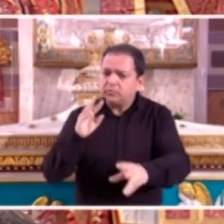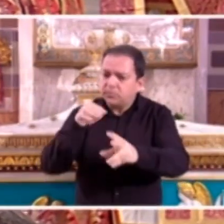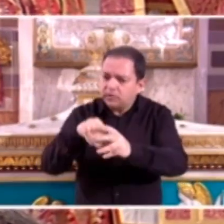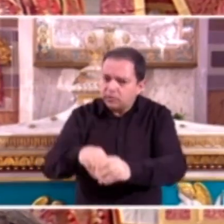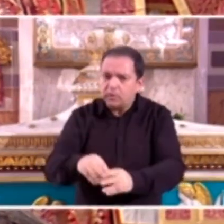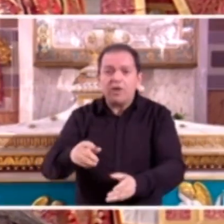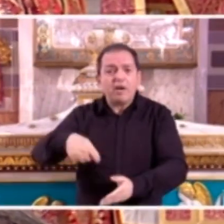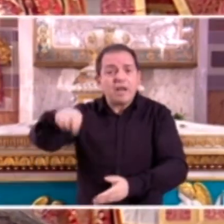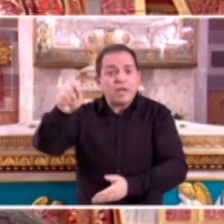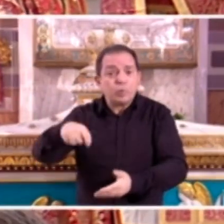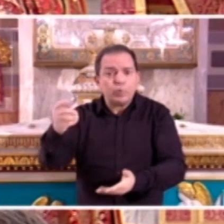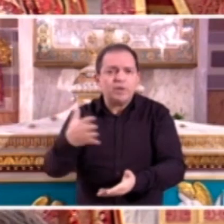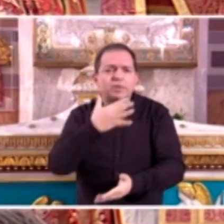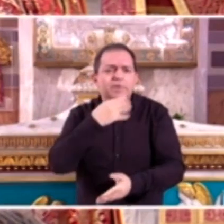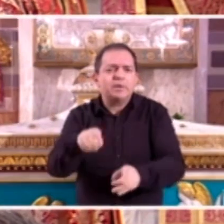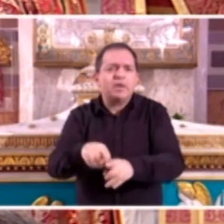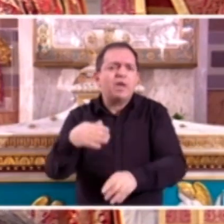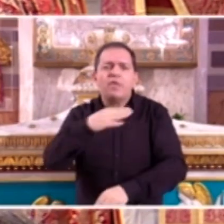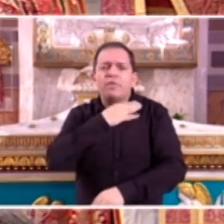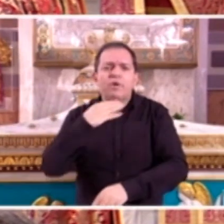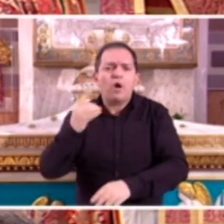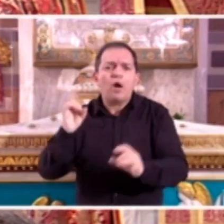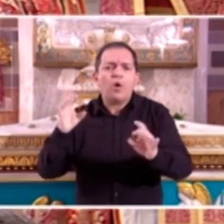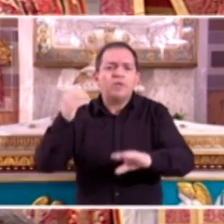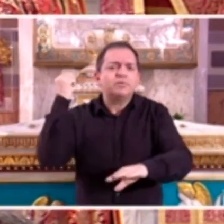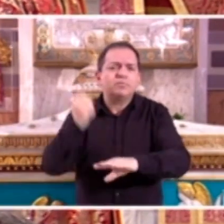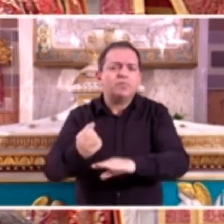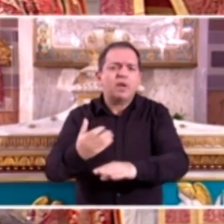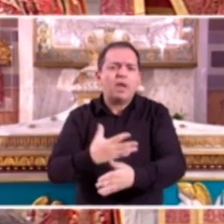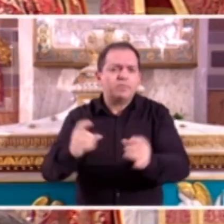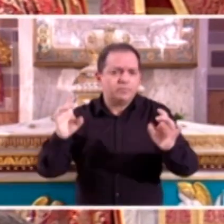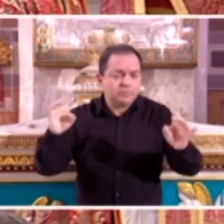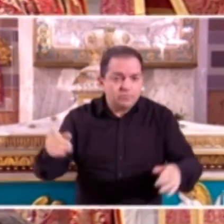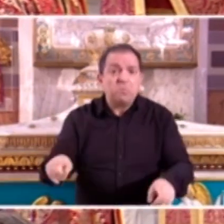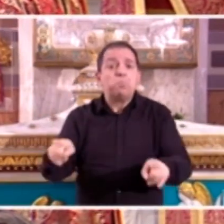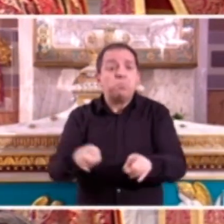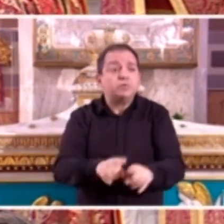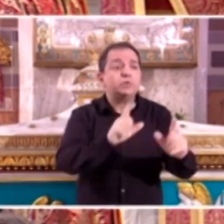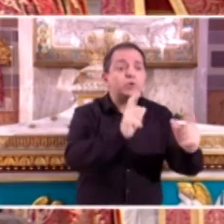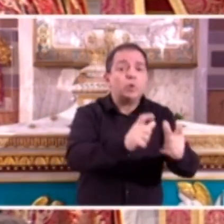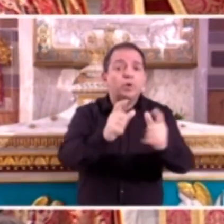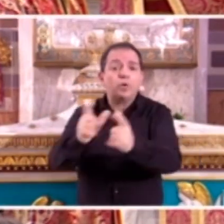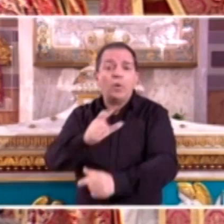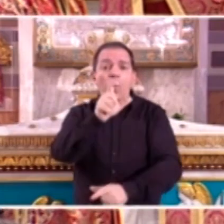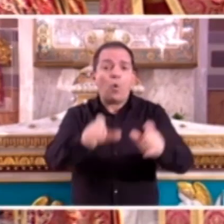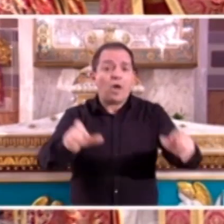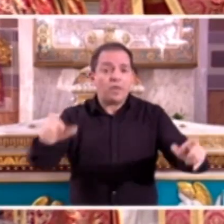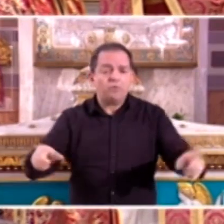της ανεμάκτου ιερουργίας ταύτης, μετά των οικείων ημών και